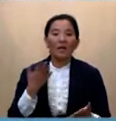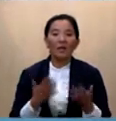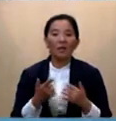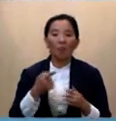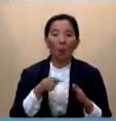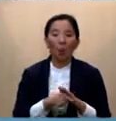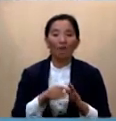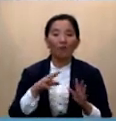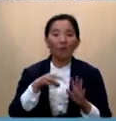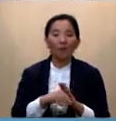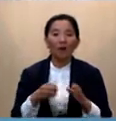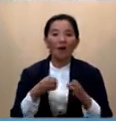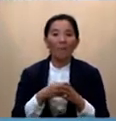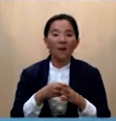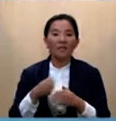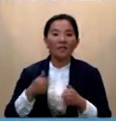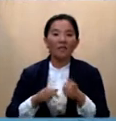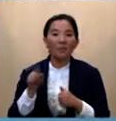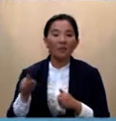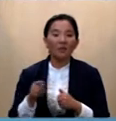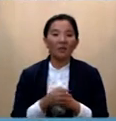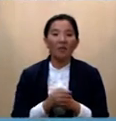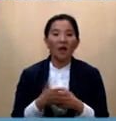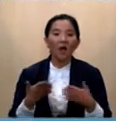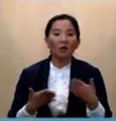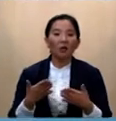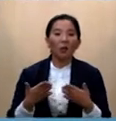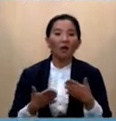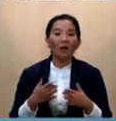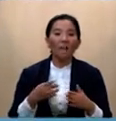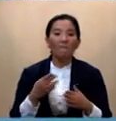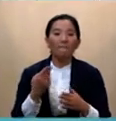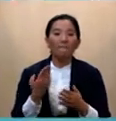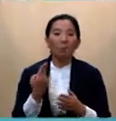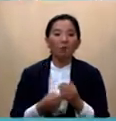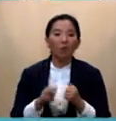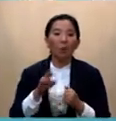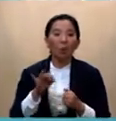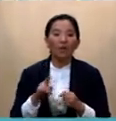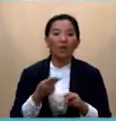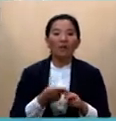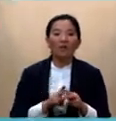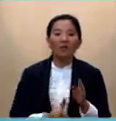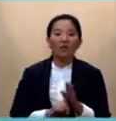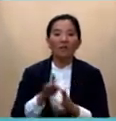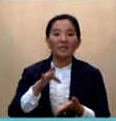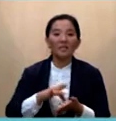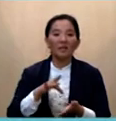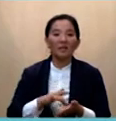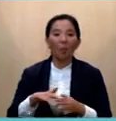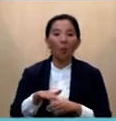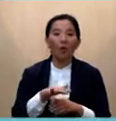гол, команда соперников, которая пропустила гол, начинает мяч с центра поля.